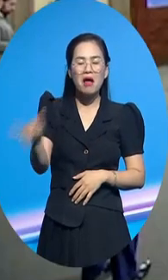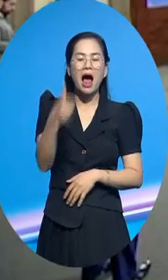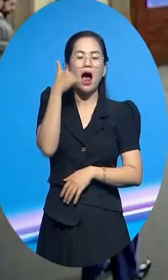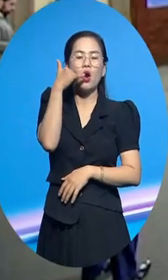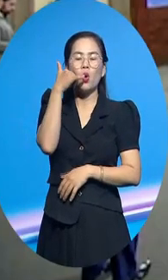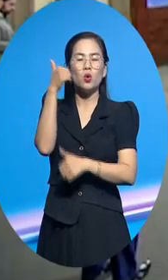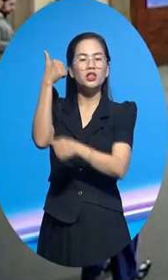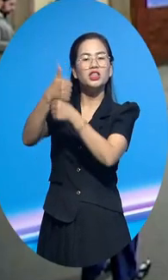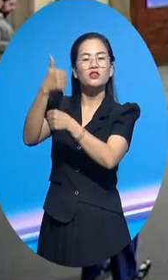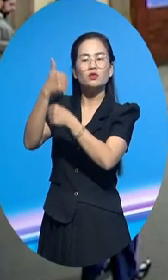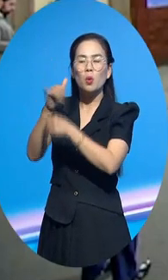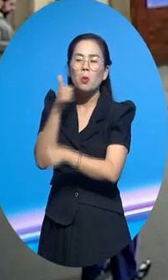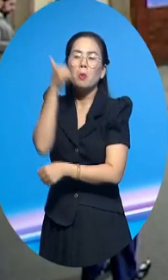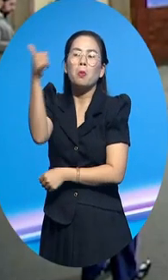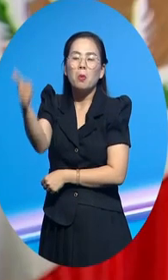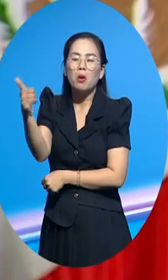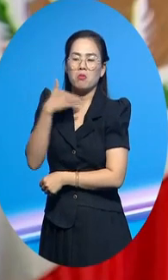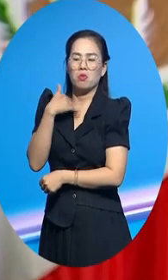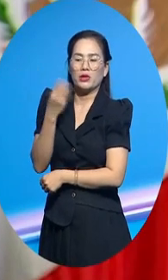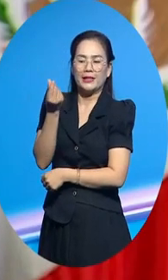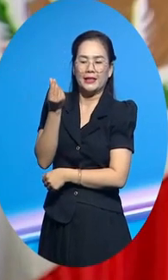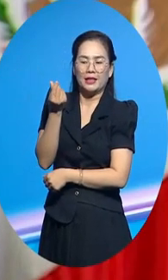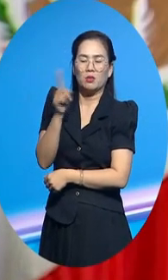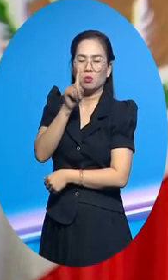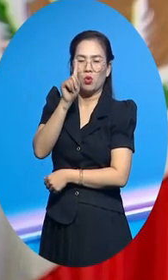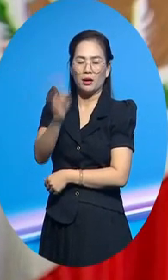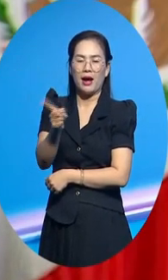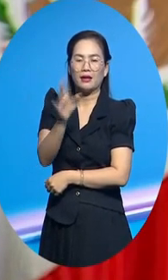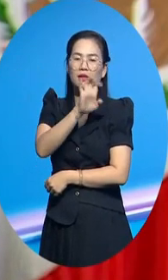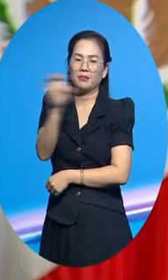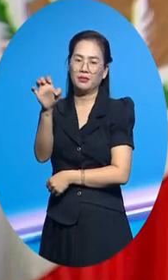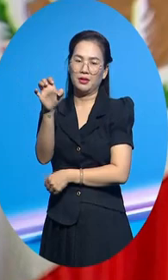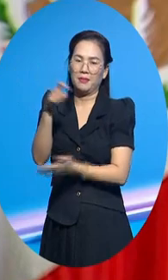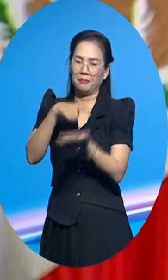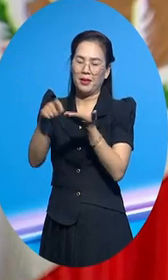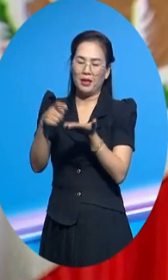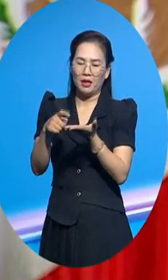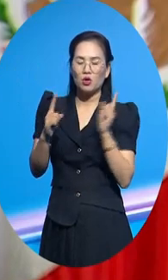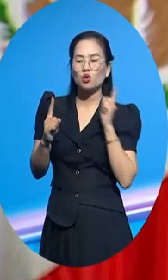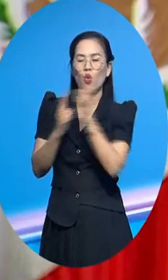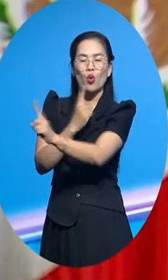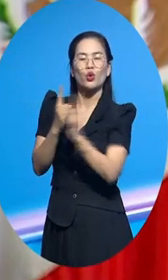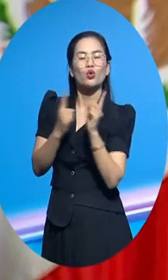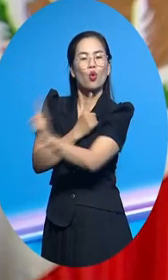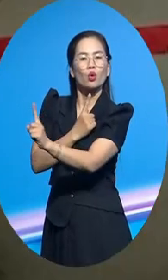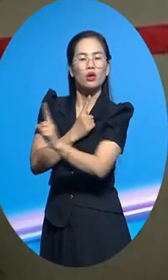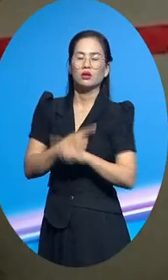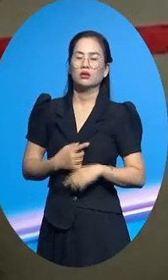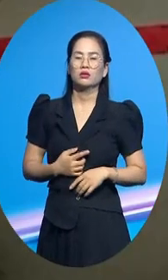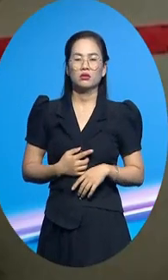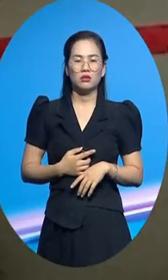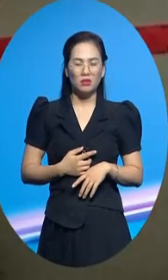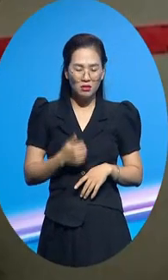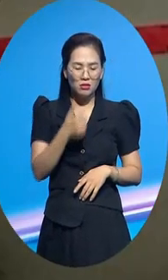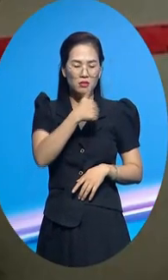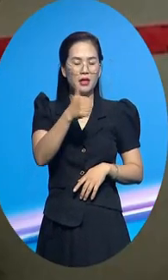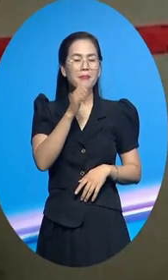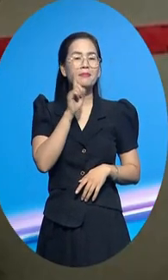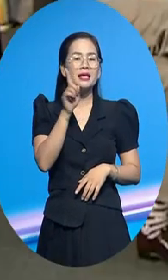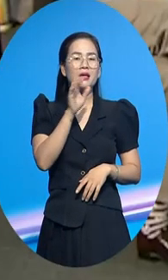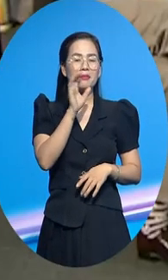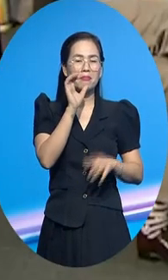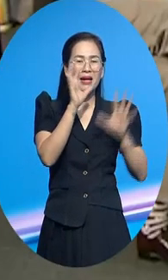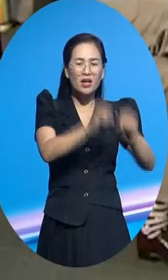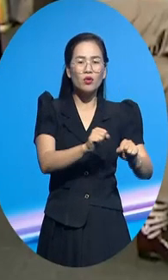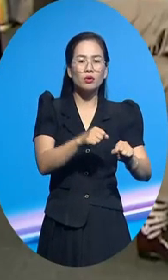phương, yêu cầu khoản tiền chuộc $1,500 đối với mỗi con tin. Phần lớn con tin bị bắt cóc đang trên đường tới biên